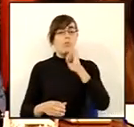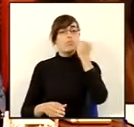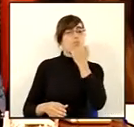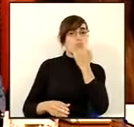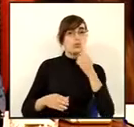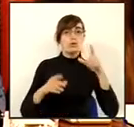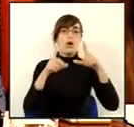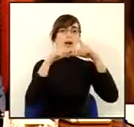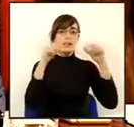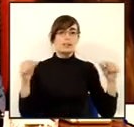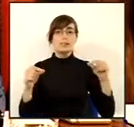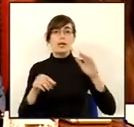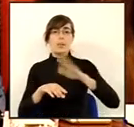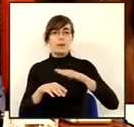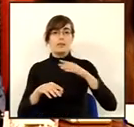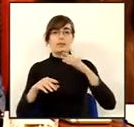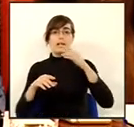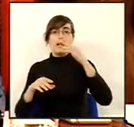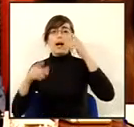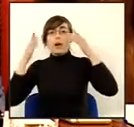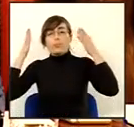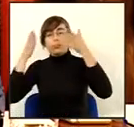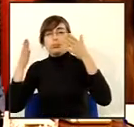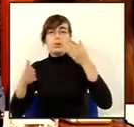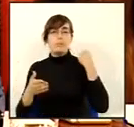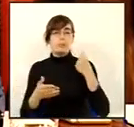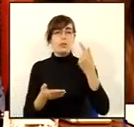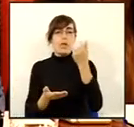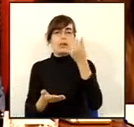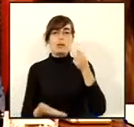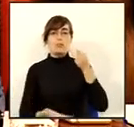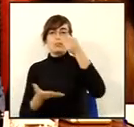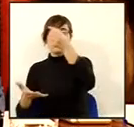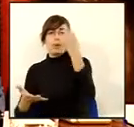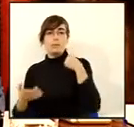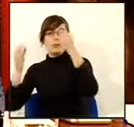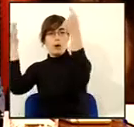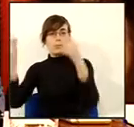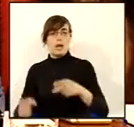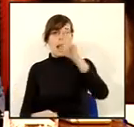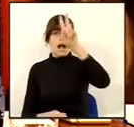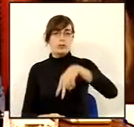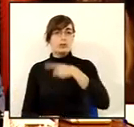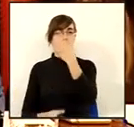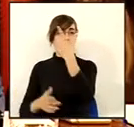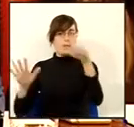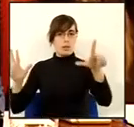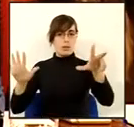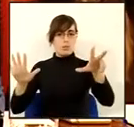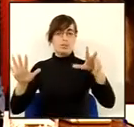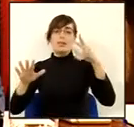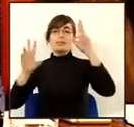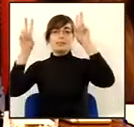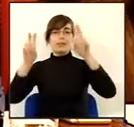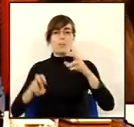per Esquerra Som Vic per la redistribució en projectes concrets de les partides econòmiques del pressupost del 2008 inicialment destinades a la recollida de